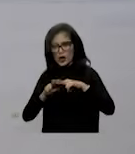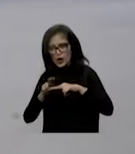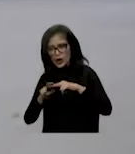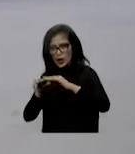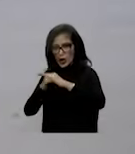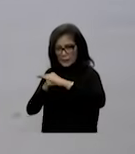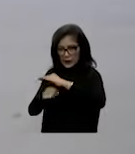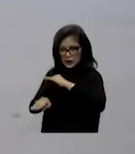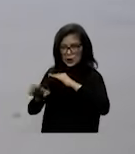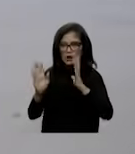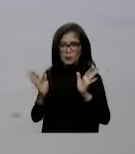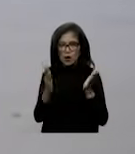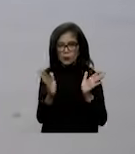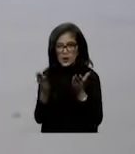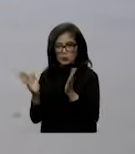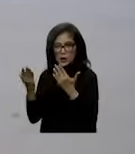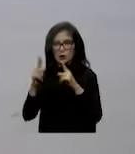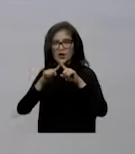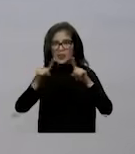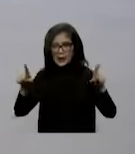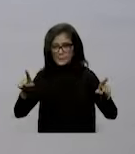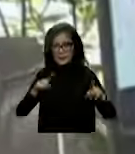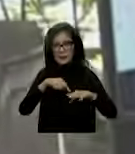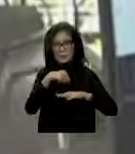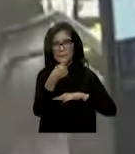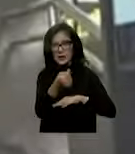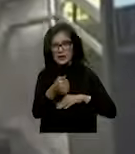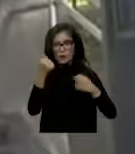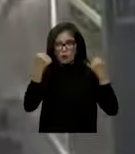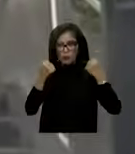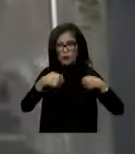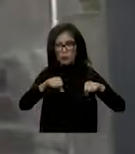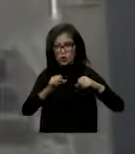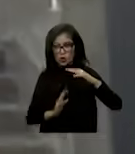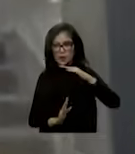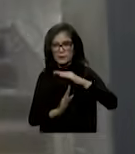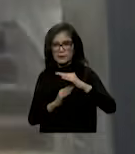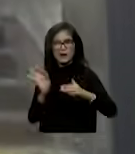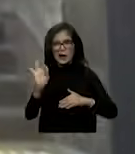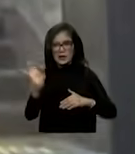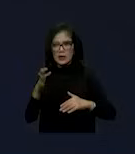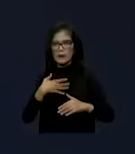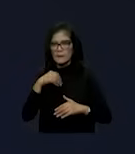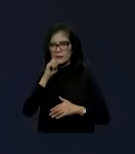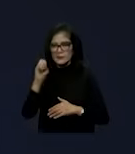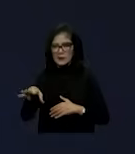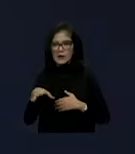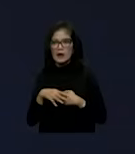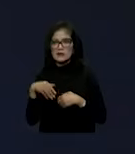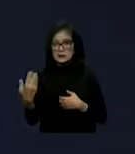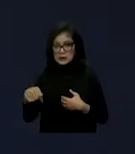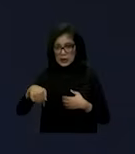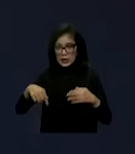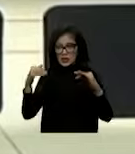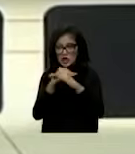pun, kalau tidak ada pembatasan mengenai kendaraan ini juga sulit ya. Transportasi umum dengan jangkauan yang luas dan harga murah diharapkan